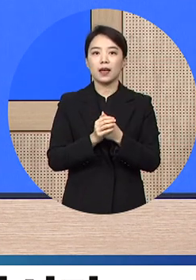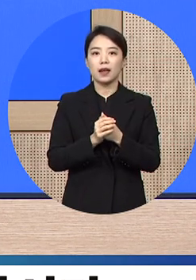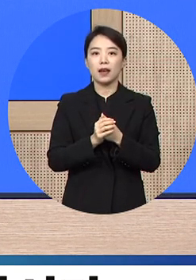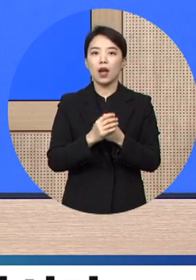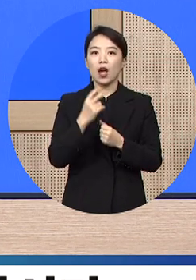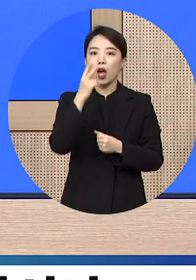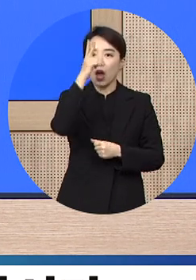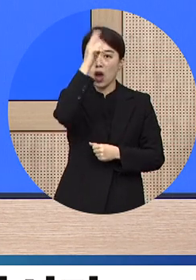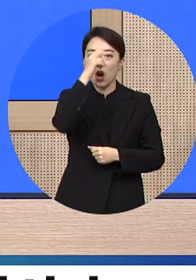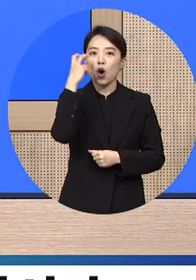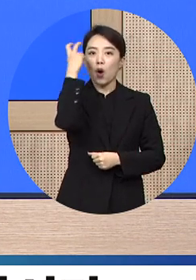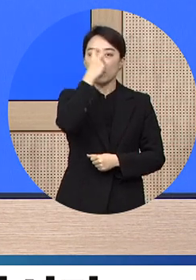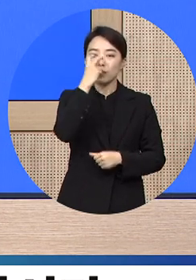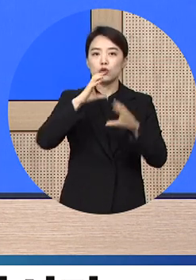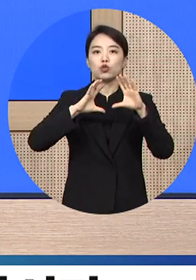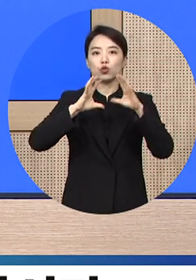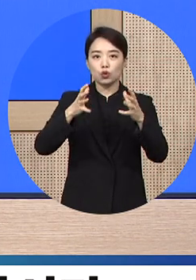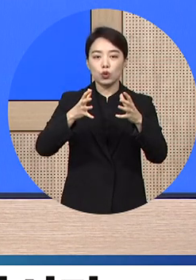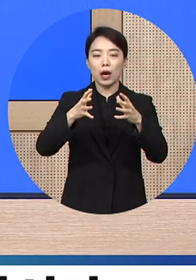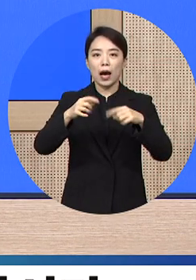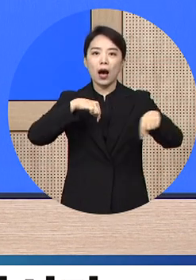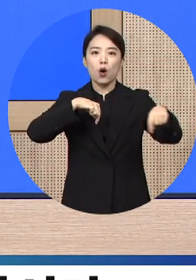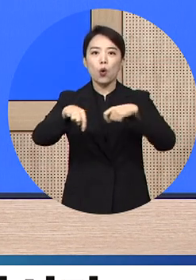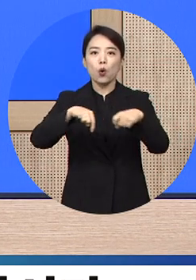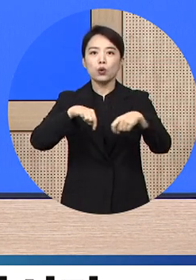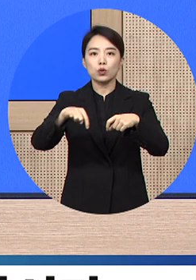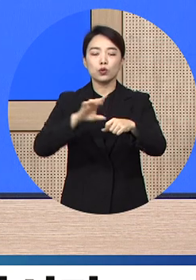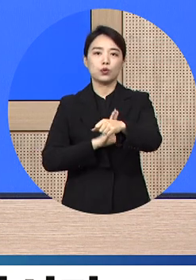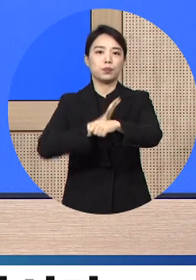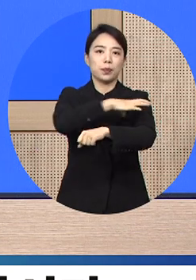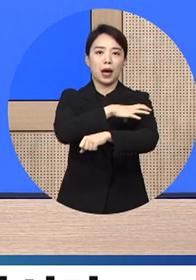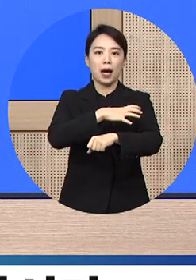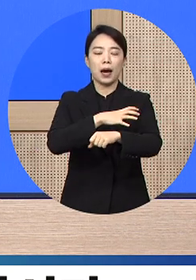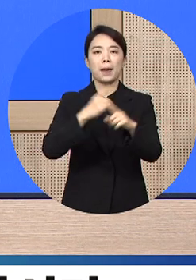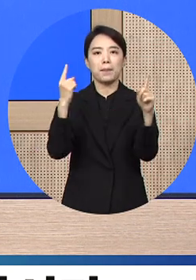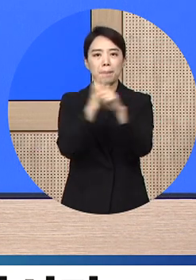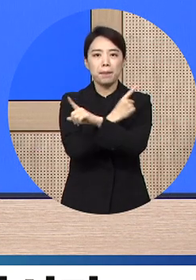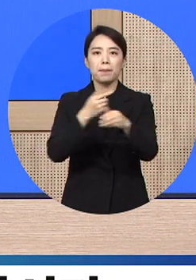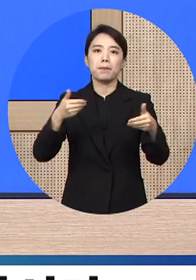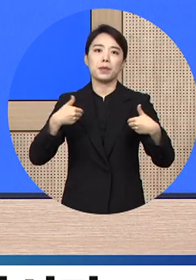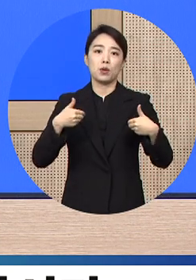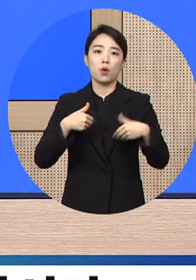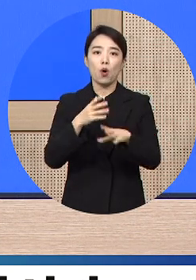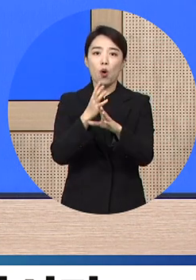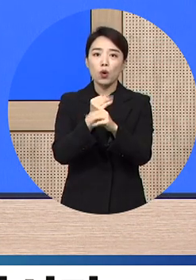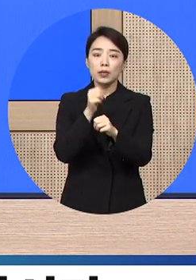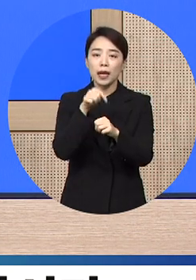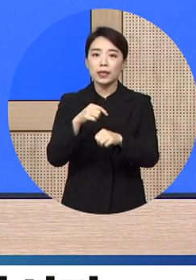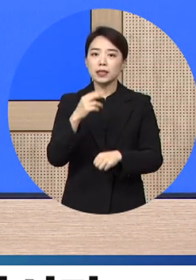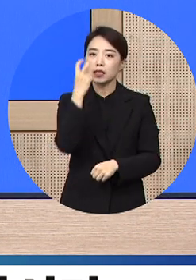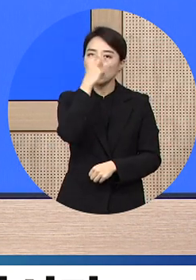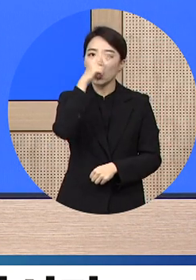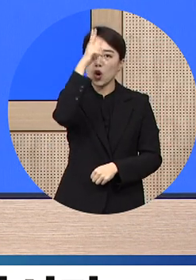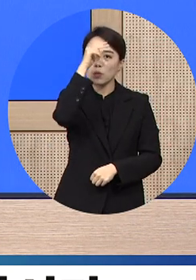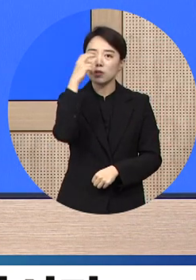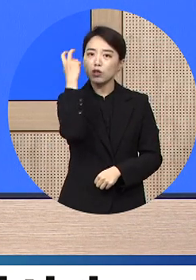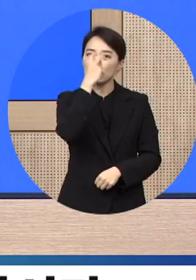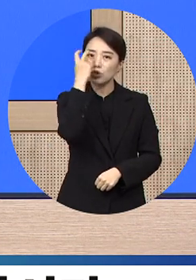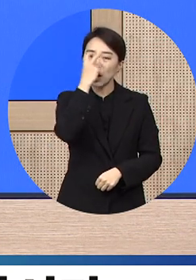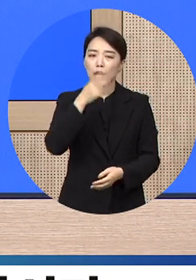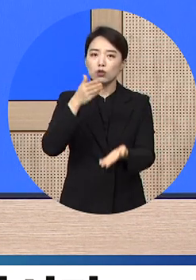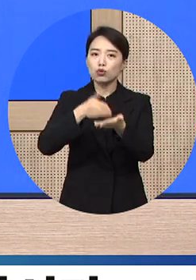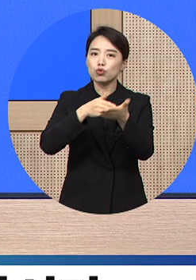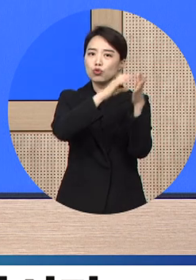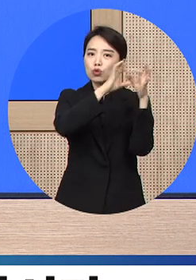검주국과 권치 경제를 탈피해야 합니다. 도대체 언제까지 검찰 수사가 뉴스